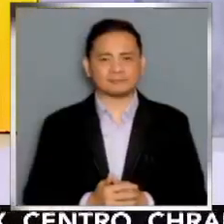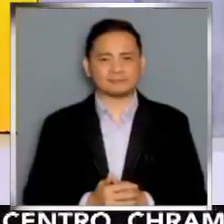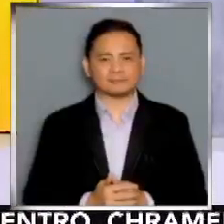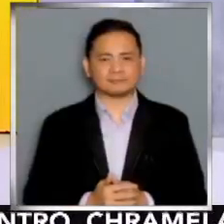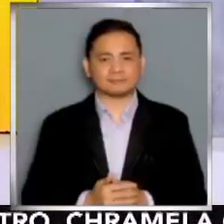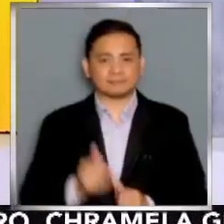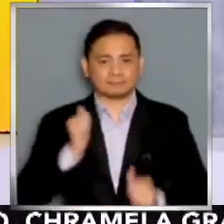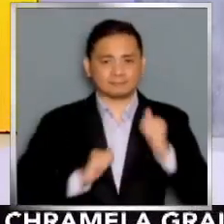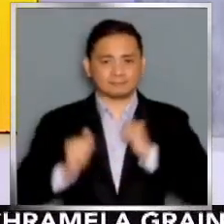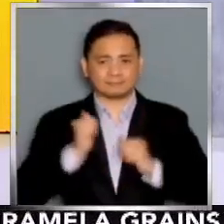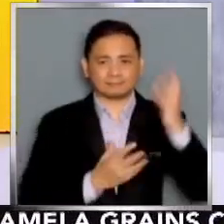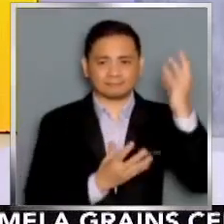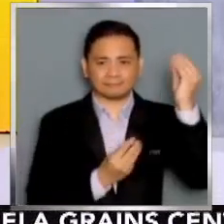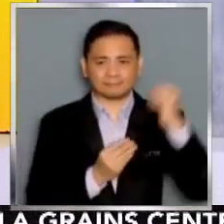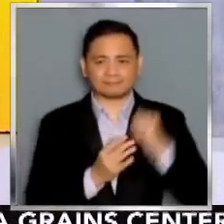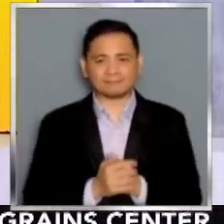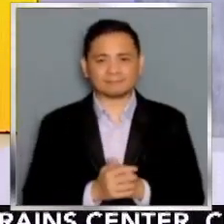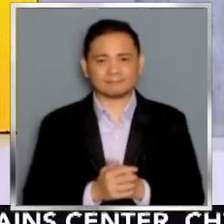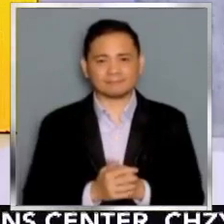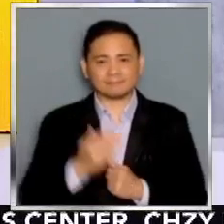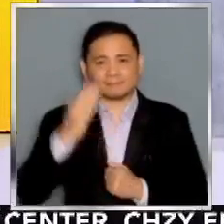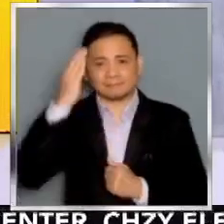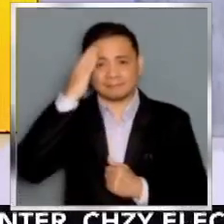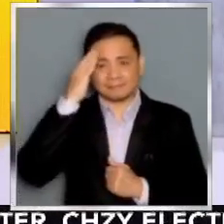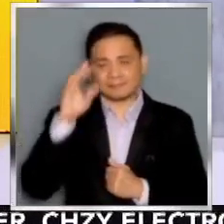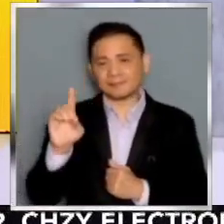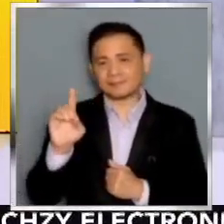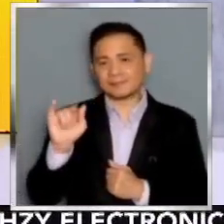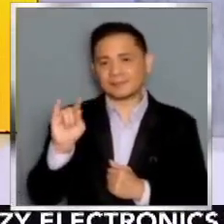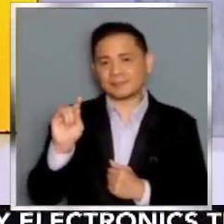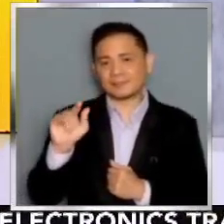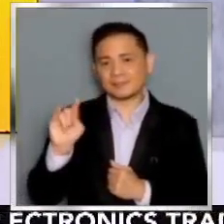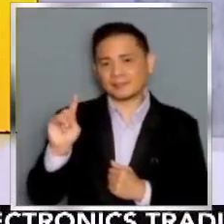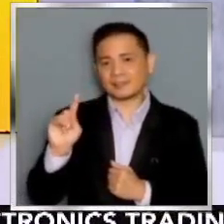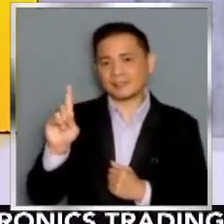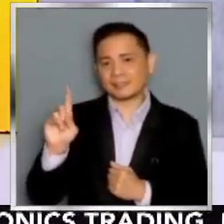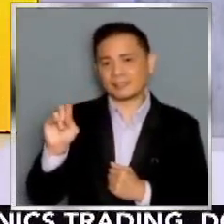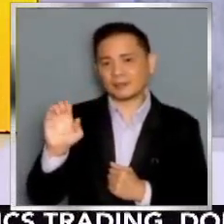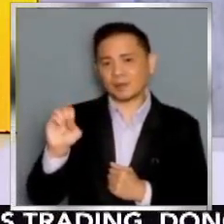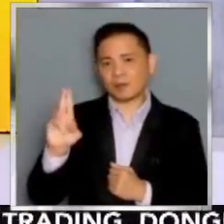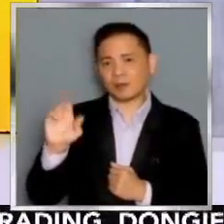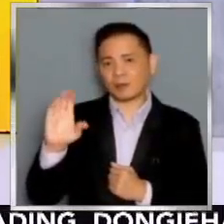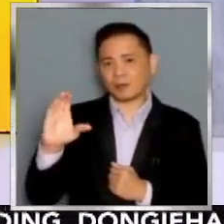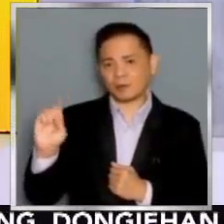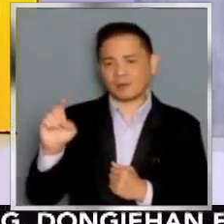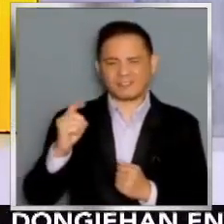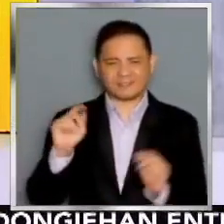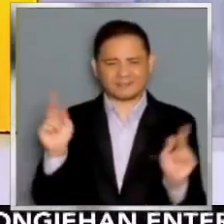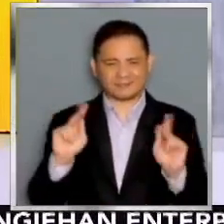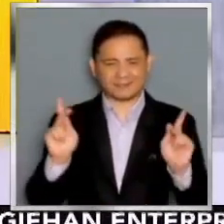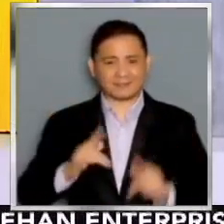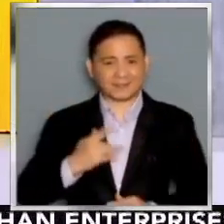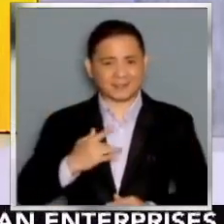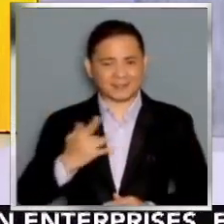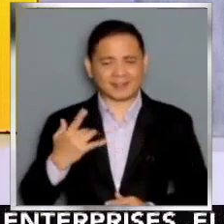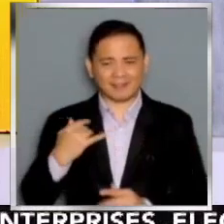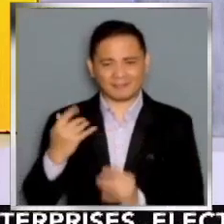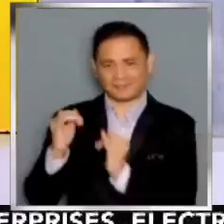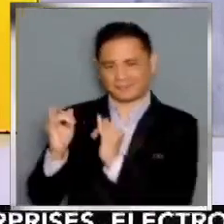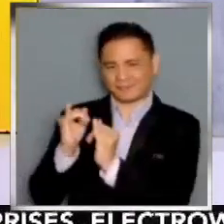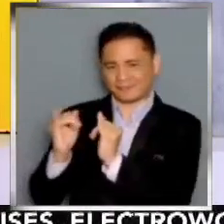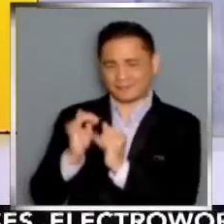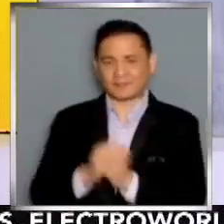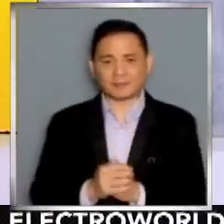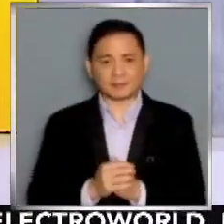Kilig Pils ang hatid ni Pambansang Ginoo David Licaco sa Updated with Nelson Canlas. May inamin siya tungkol sa pagharap niya sa pag-ibig